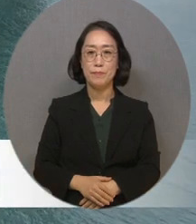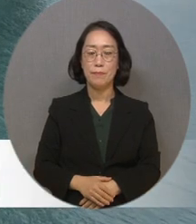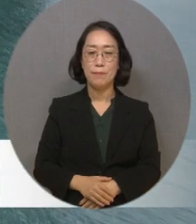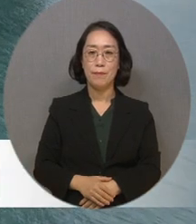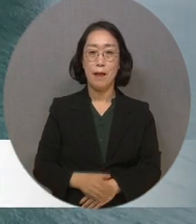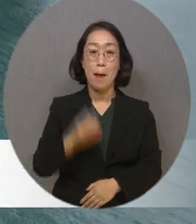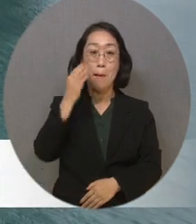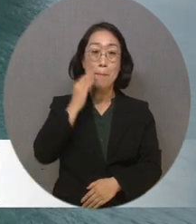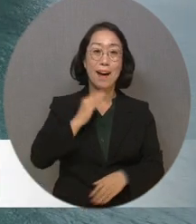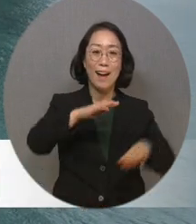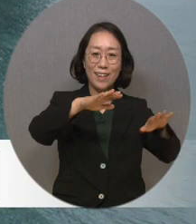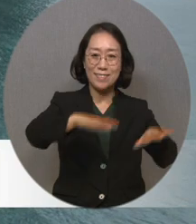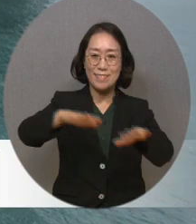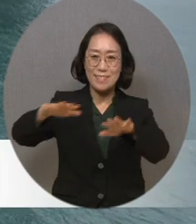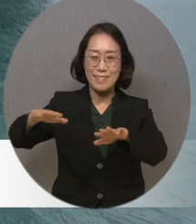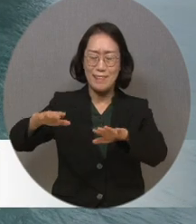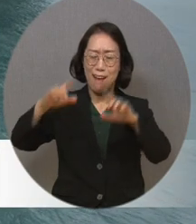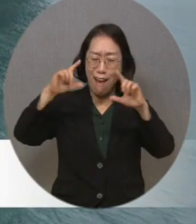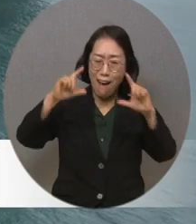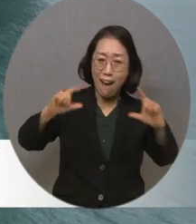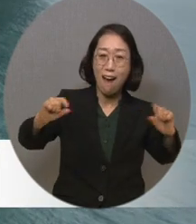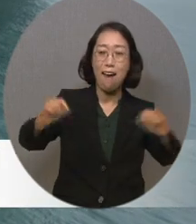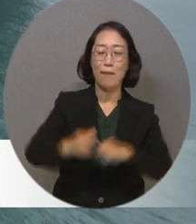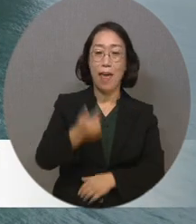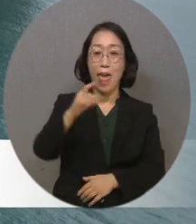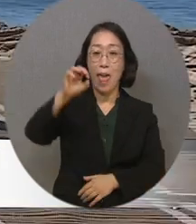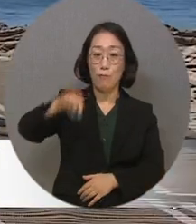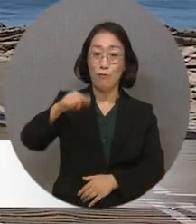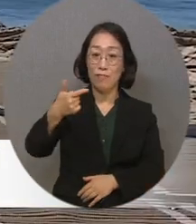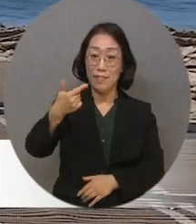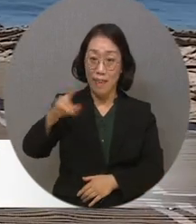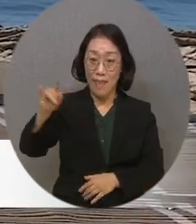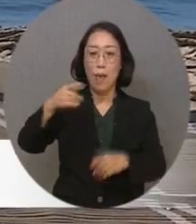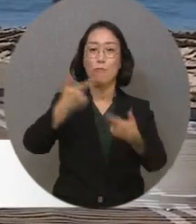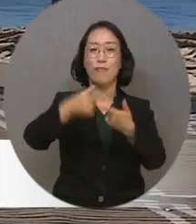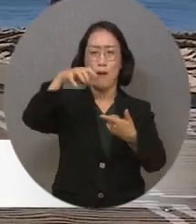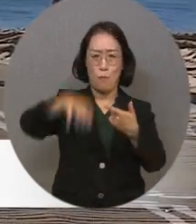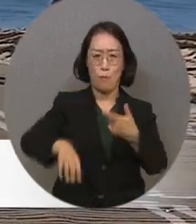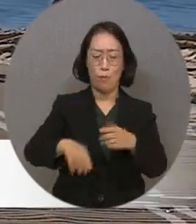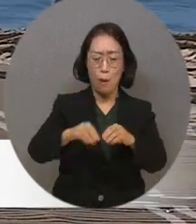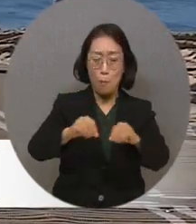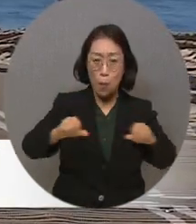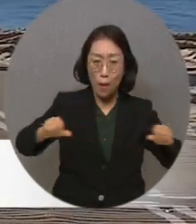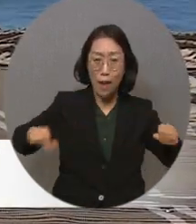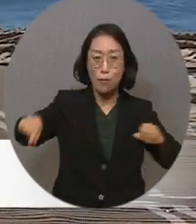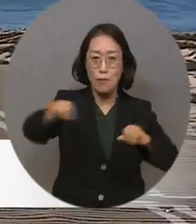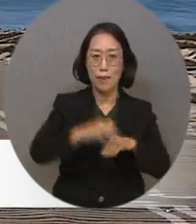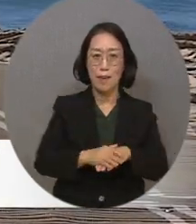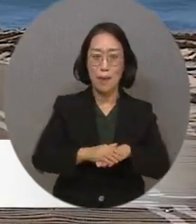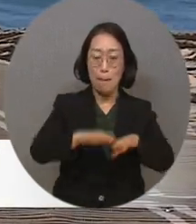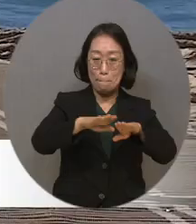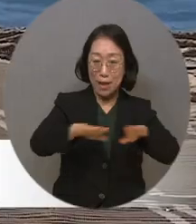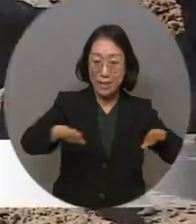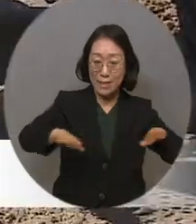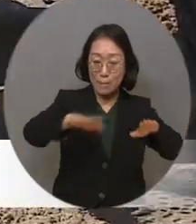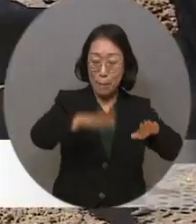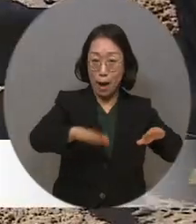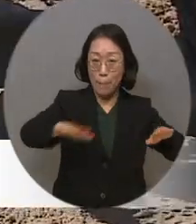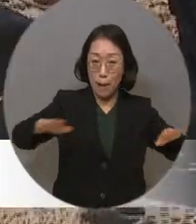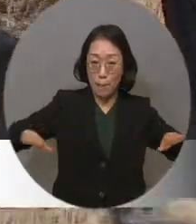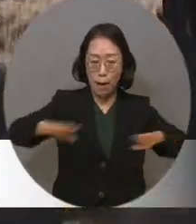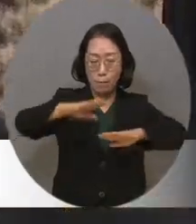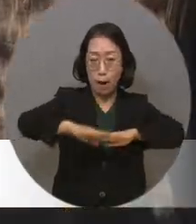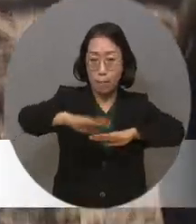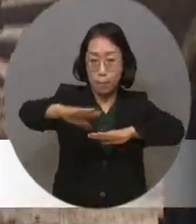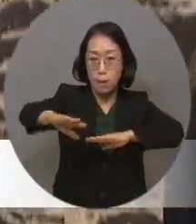푸른 물결이 넘실거리는 부산 해운대 해수욕장. 고운 모래사장 위에 매트를 설치하는 작업이